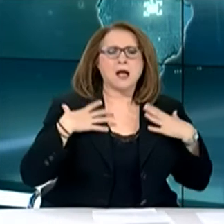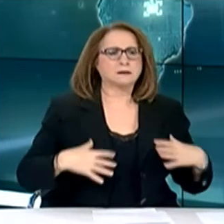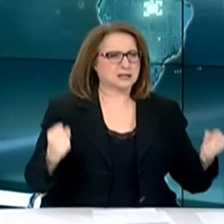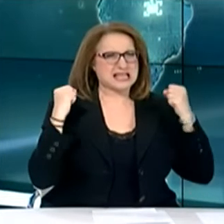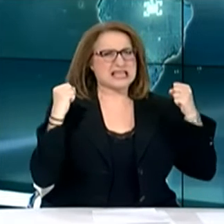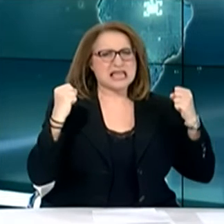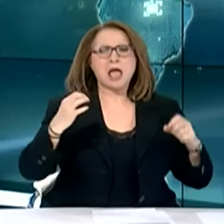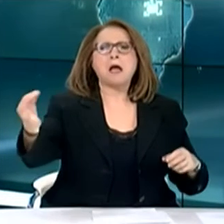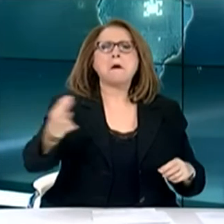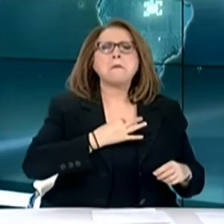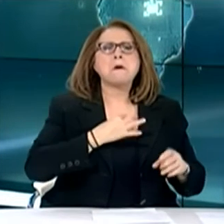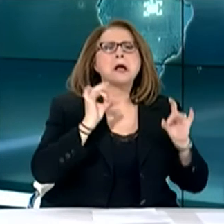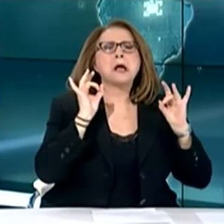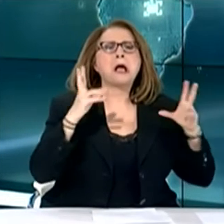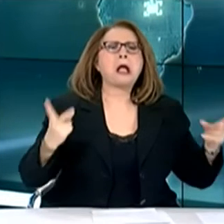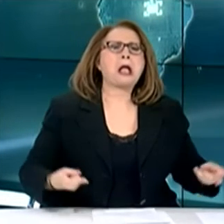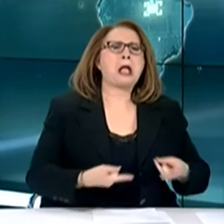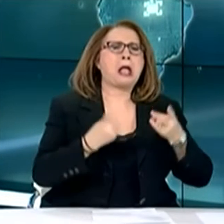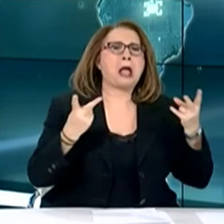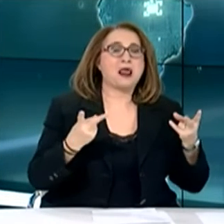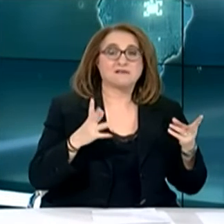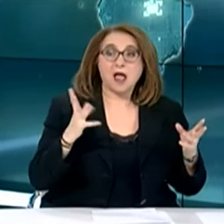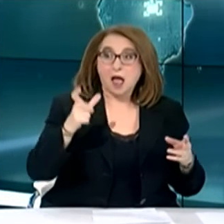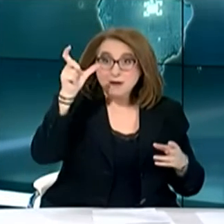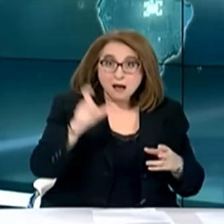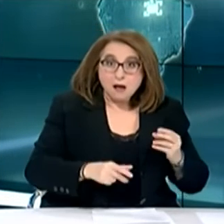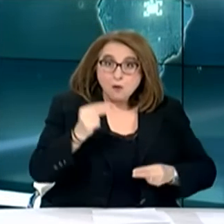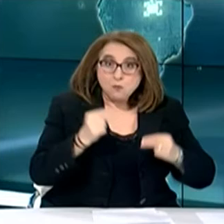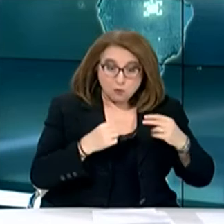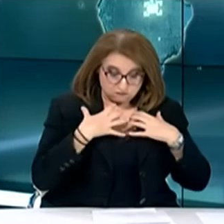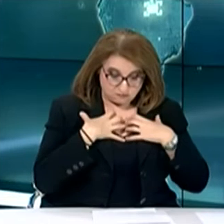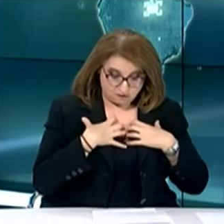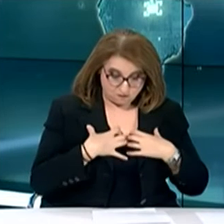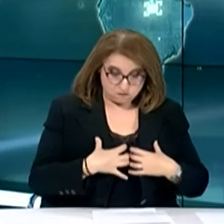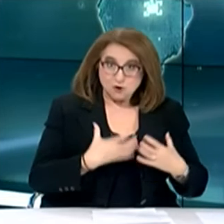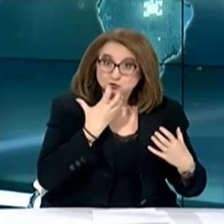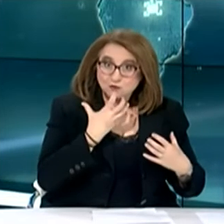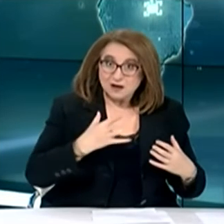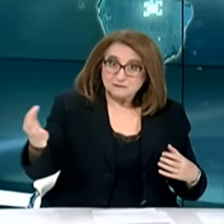ηλικίες των άνω των 70, τους ανθρώπους με τα χρόνια νοσήματα, αλλά θα πληγούν και νέοι άνθρωποι. Έτσι.